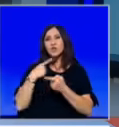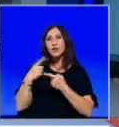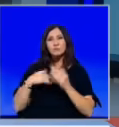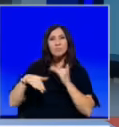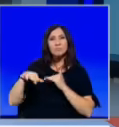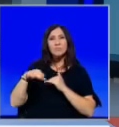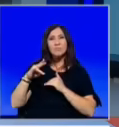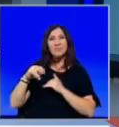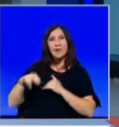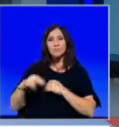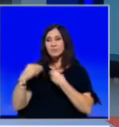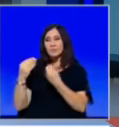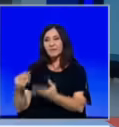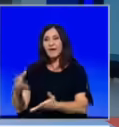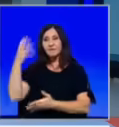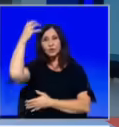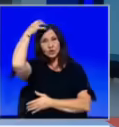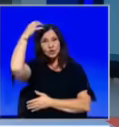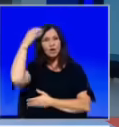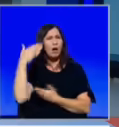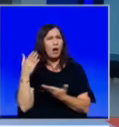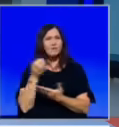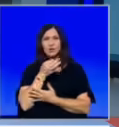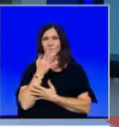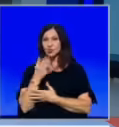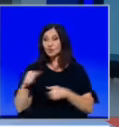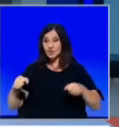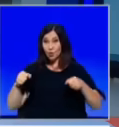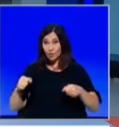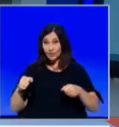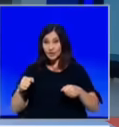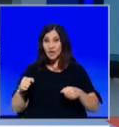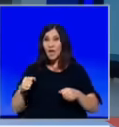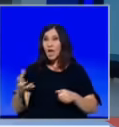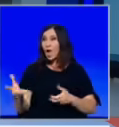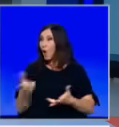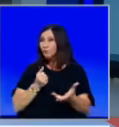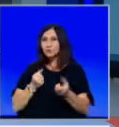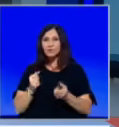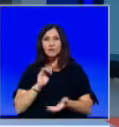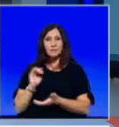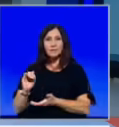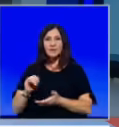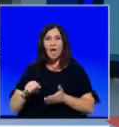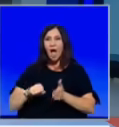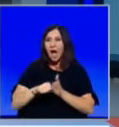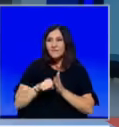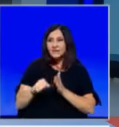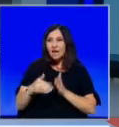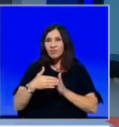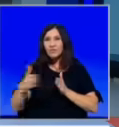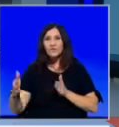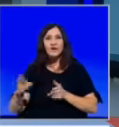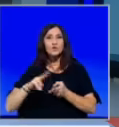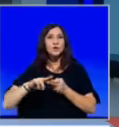с НАП за предаването им на държавата. Но какво се случва с куфарите и конфискуваните предмети? Вратата открехва с Виолета